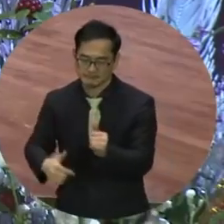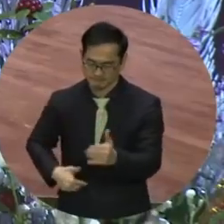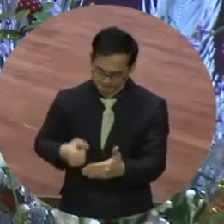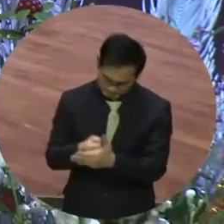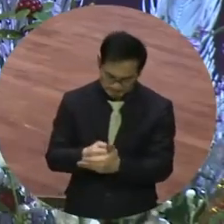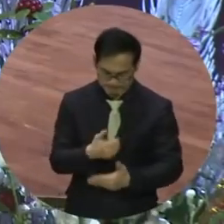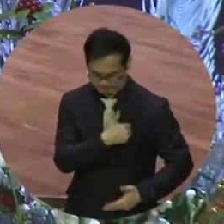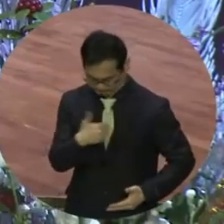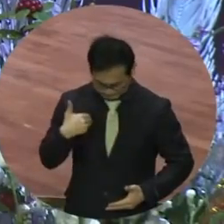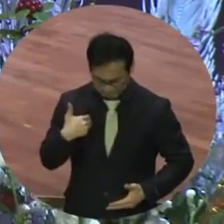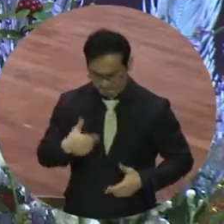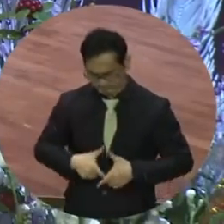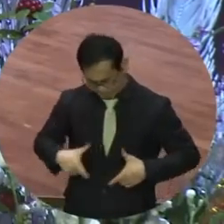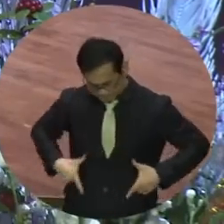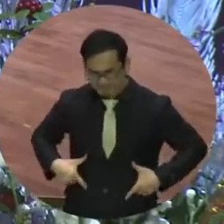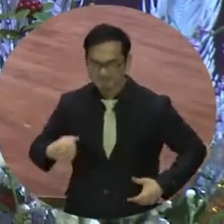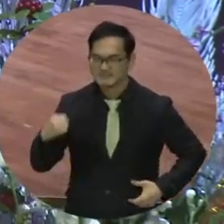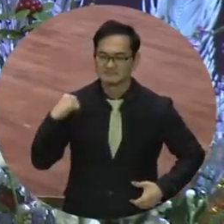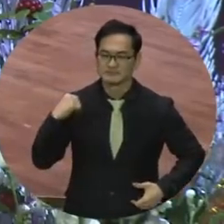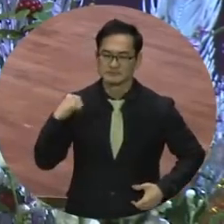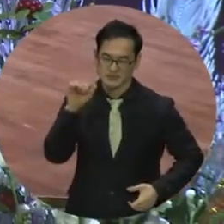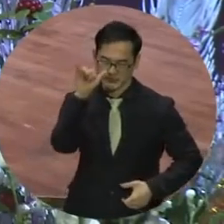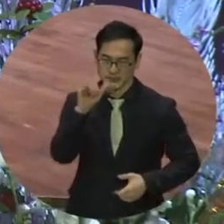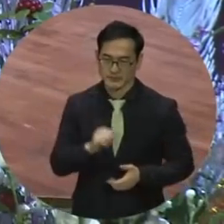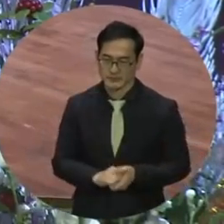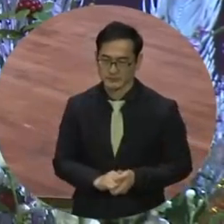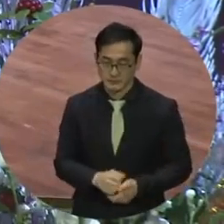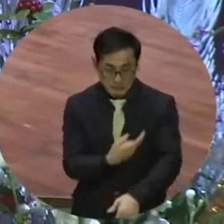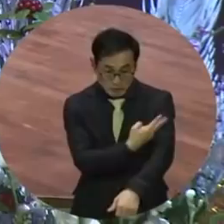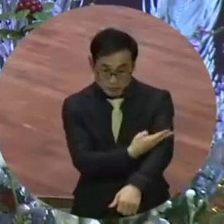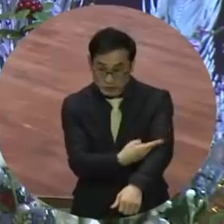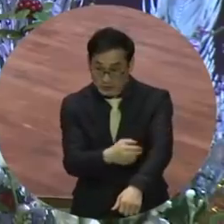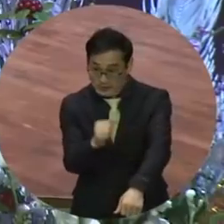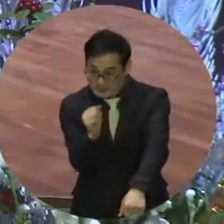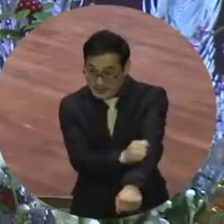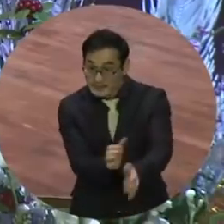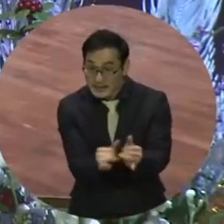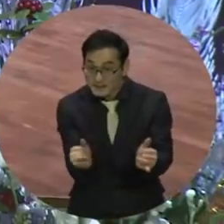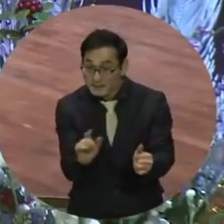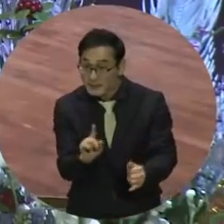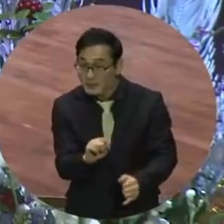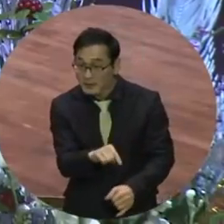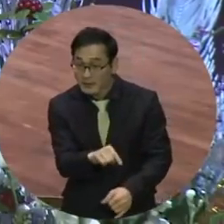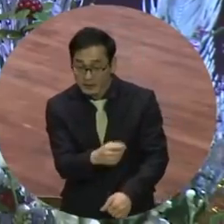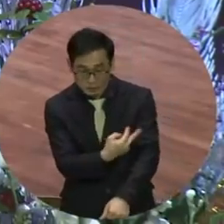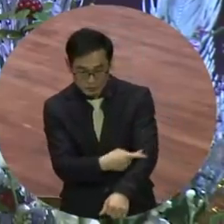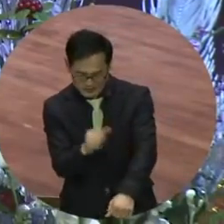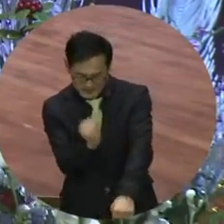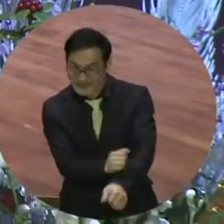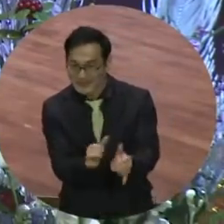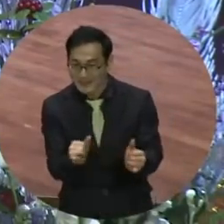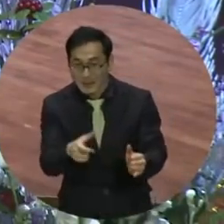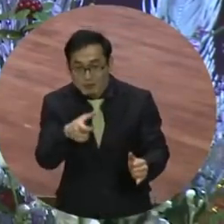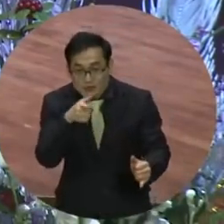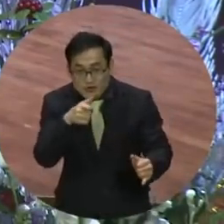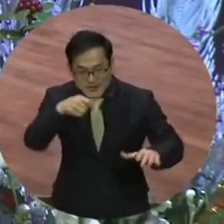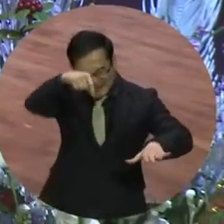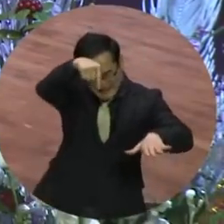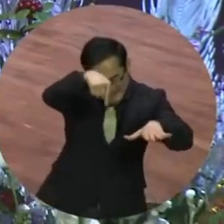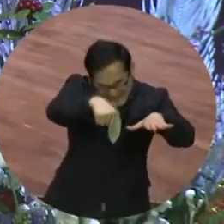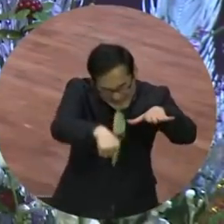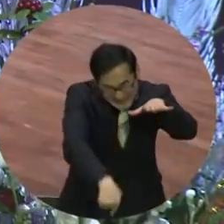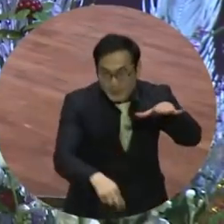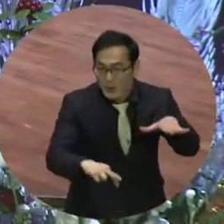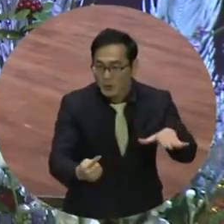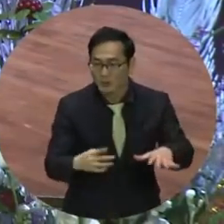담대합니다. 여러분, 수영을 잘하는 사람은요, 수영 잘하는 사람의 특징이 뭐예요? 물이 아무리 깊어도 관심